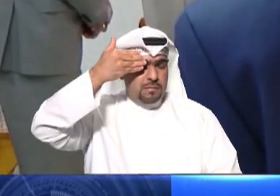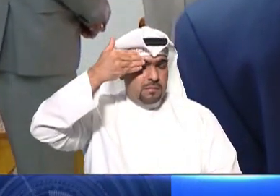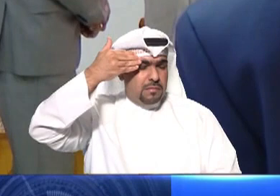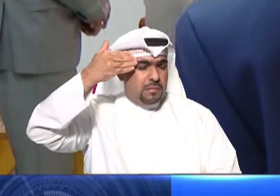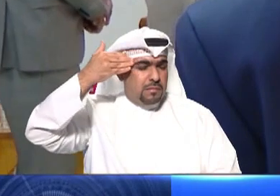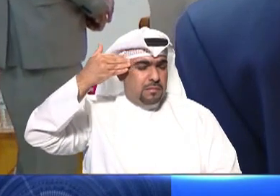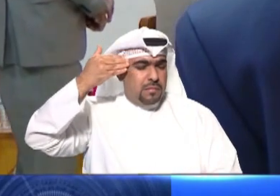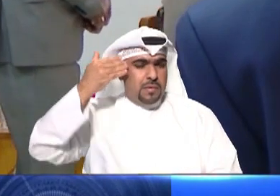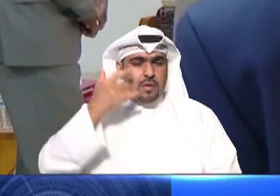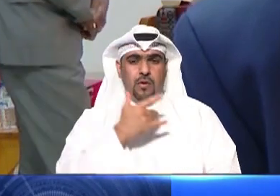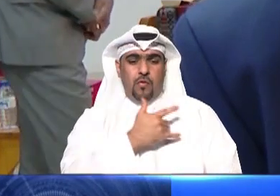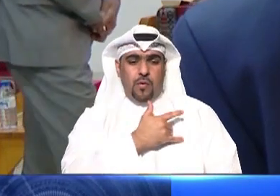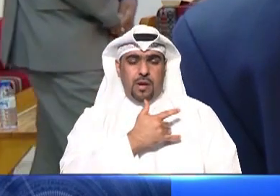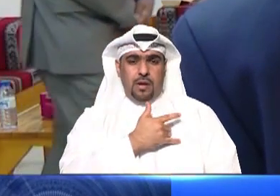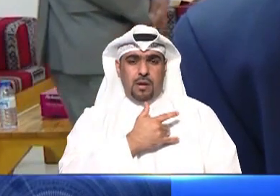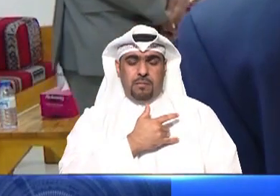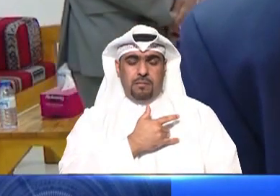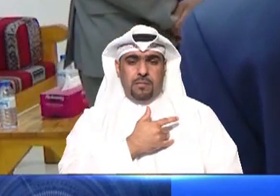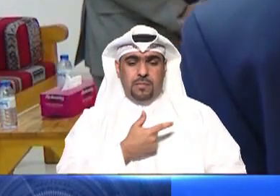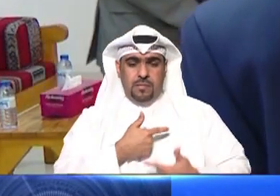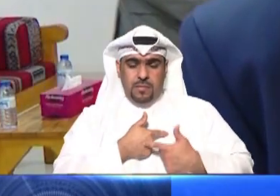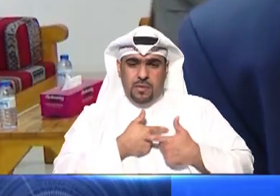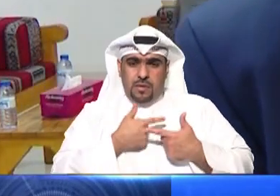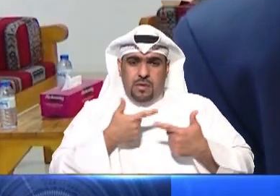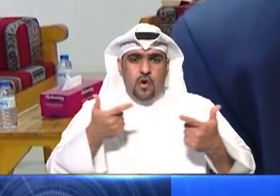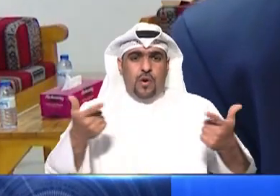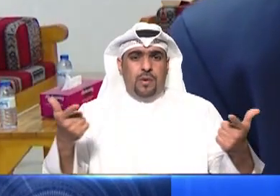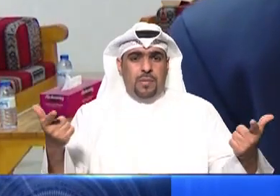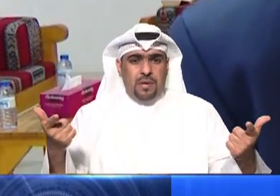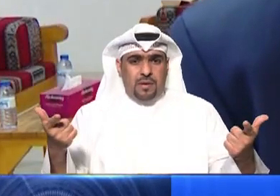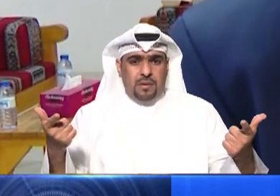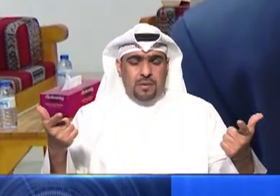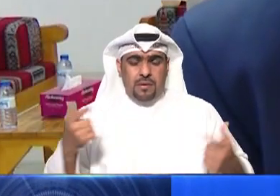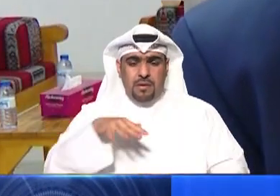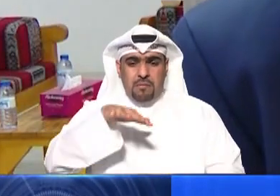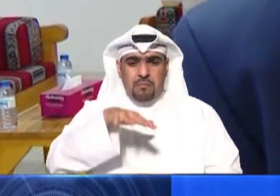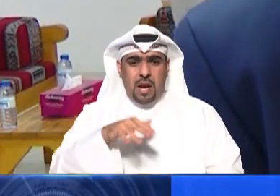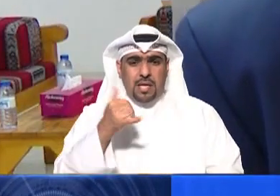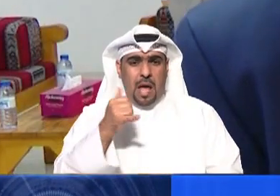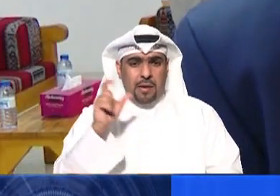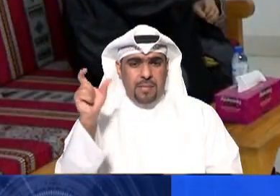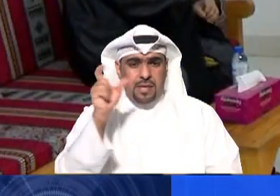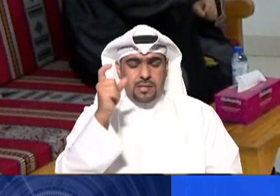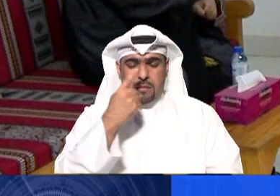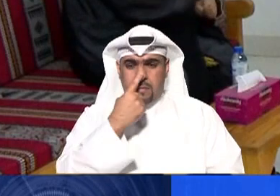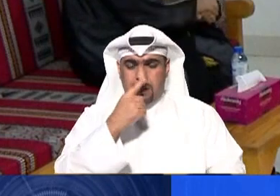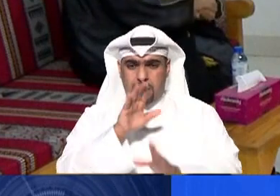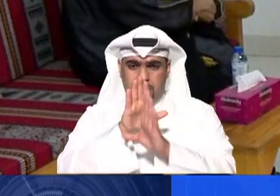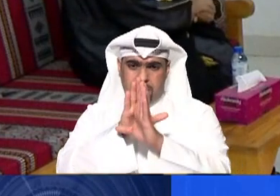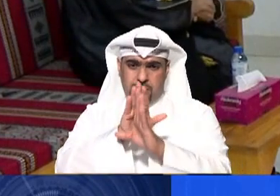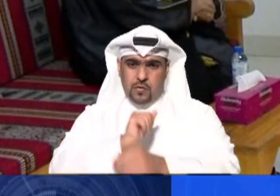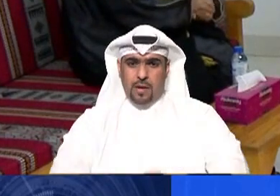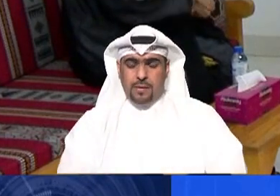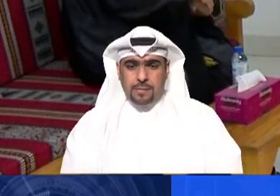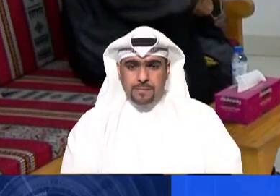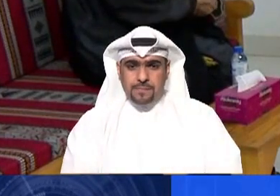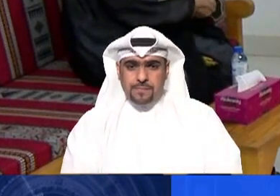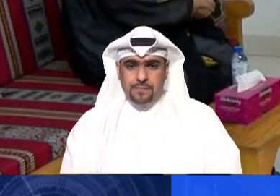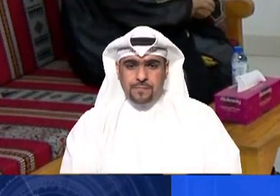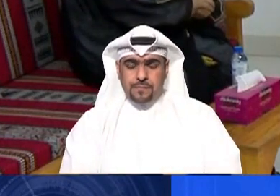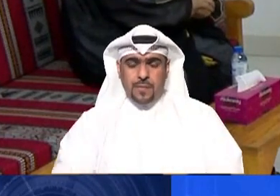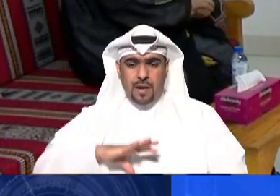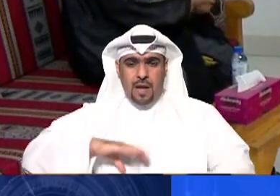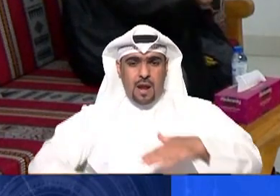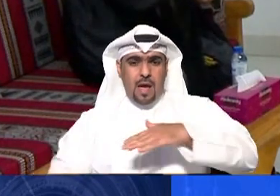والقلب الكبير الذي احتضن هذا الوطن العربي والإسلامي الكبير. عددت مآثره الطيبة